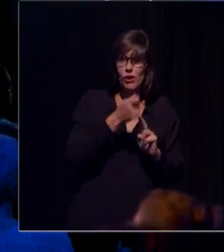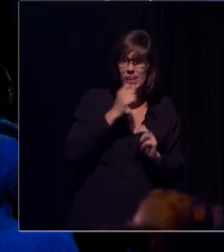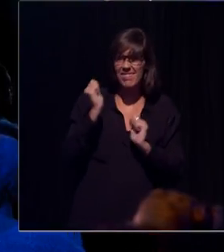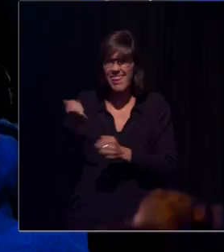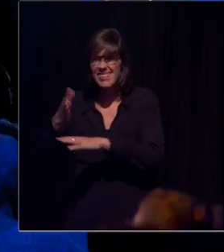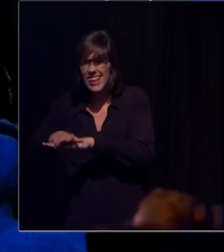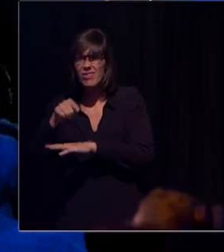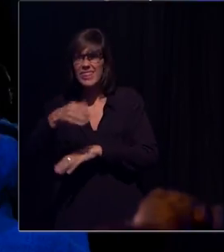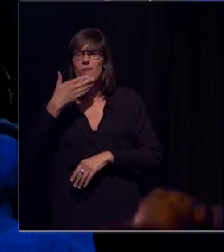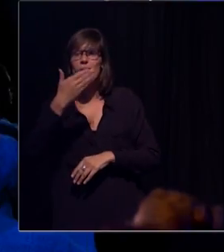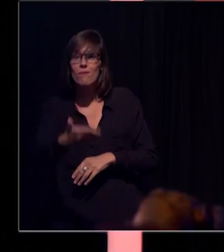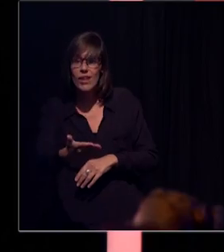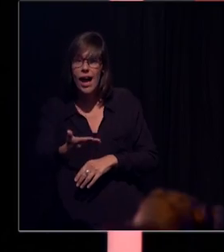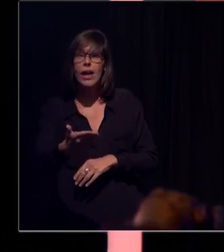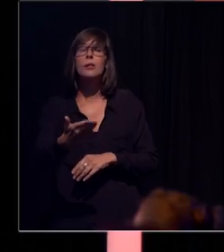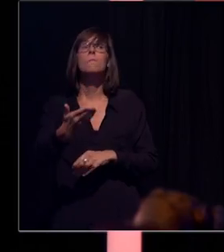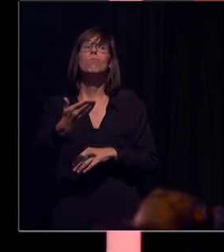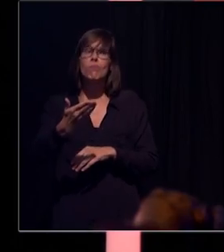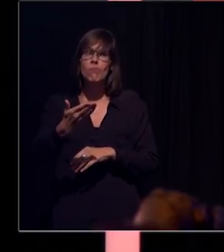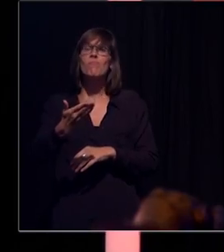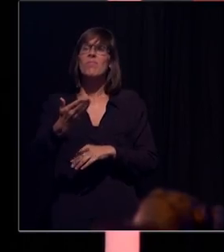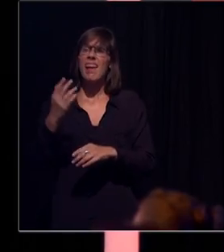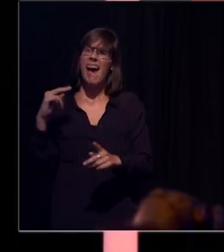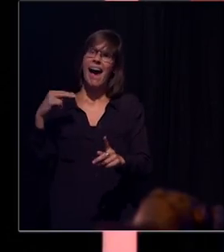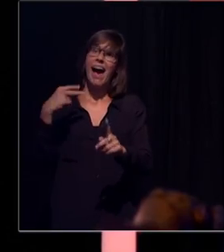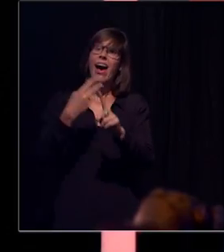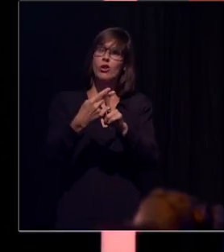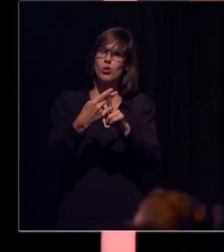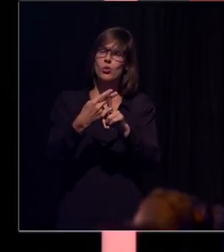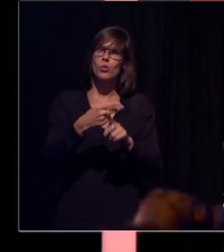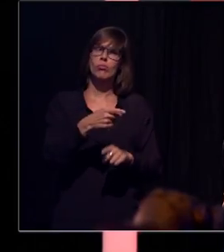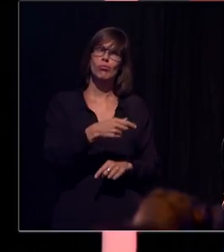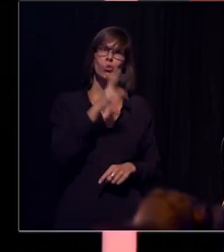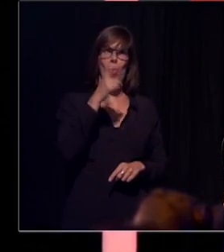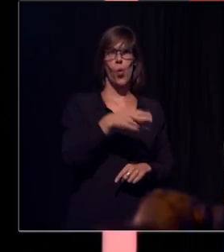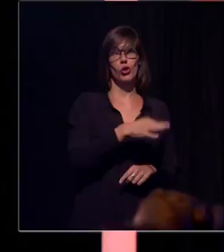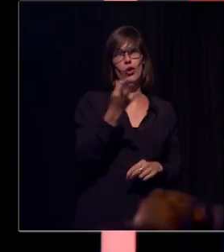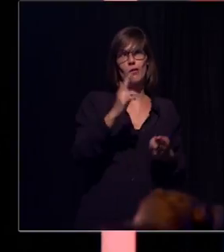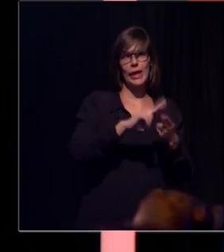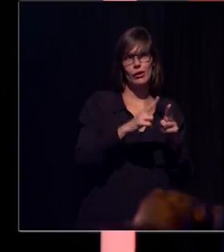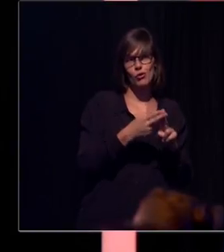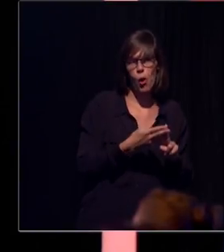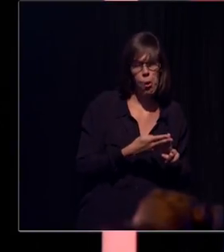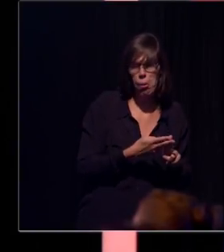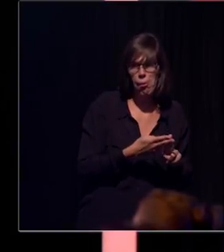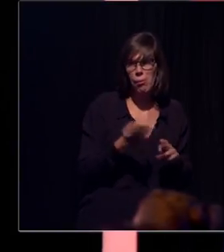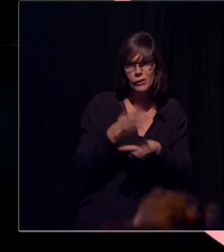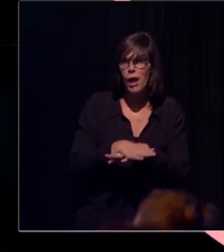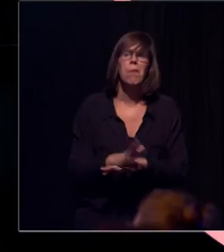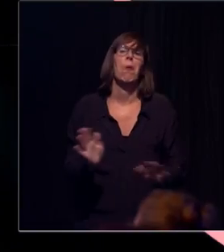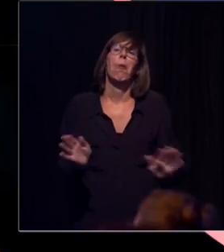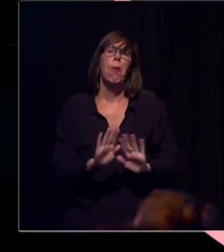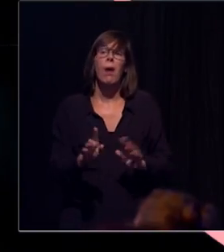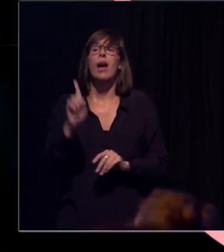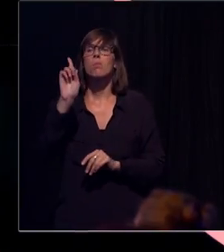te veel suiker? Het antwoord is van te veel suiker zelf. Dat is zeer zeldzaam.